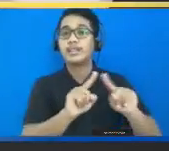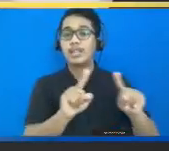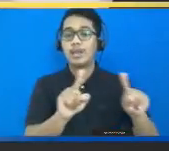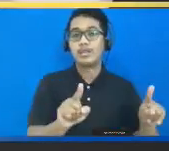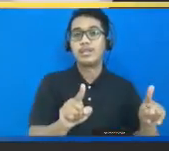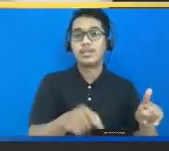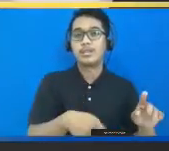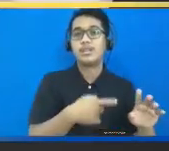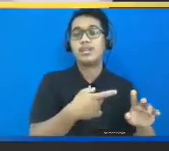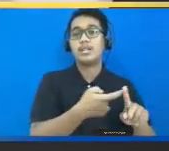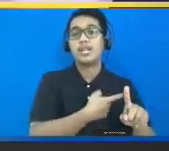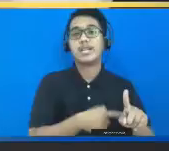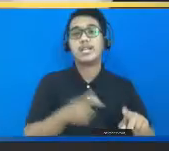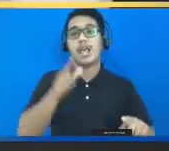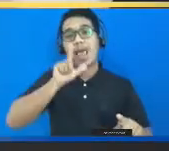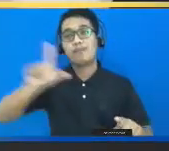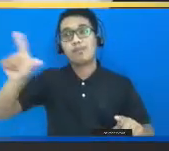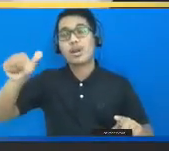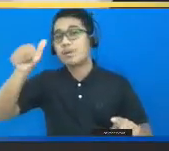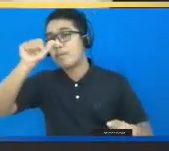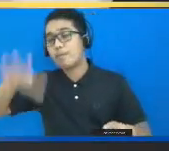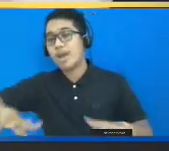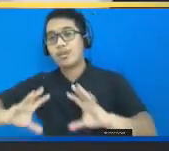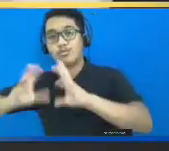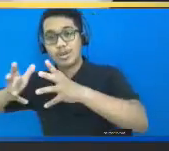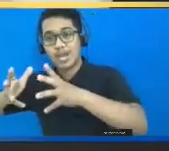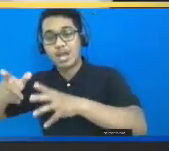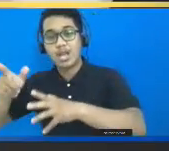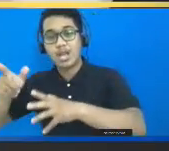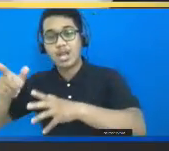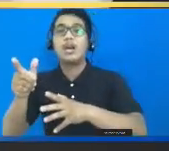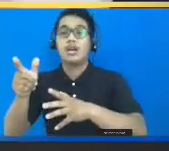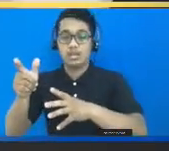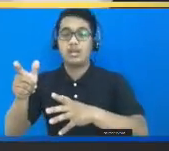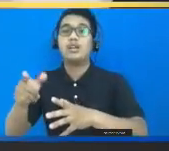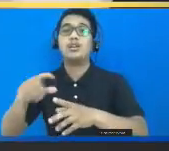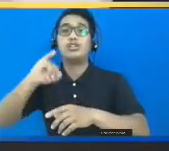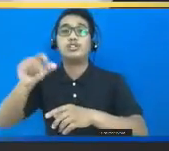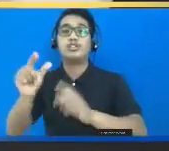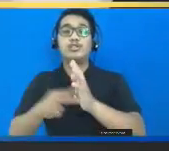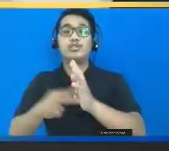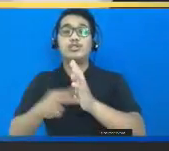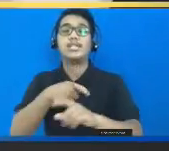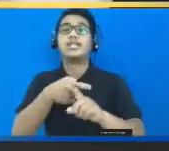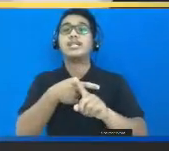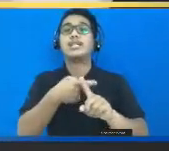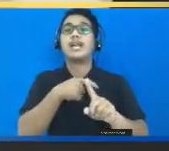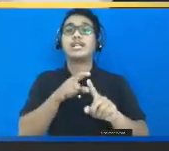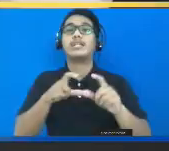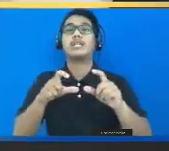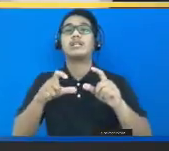berdasarkan laporan Bank Dunia bulan Juni berbasis Sakernas